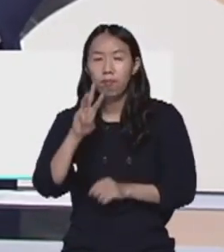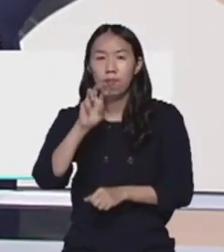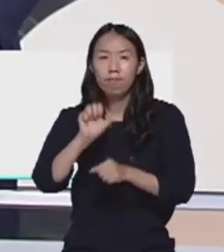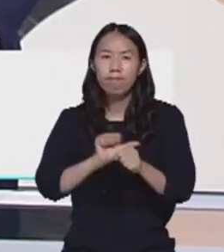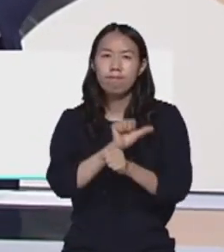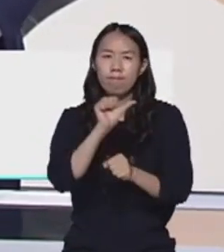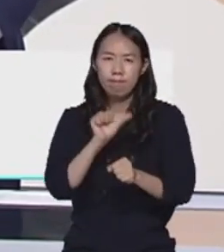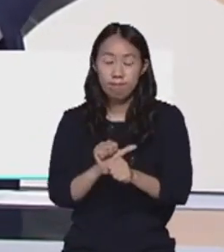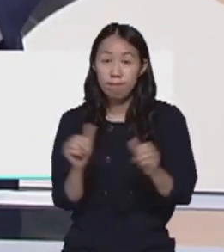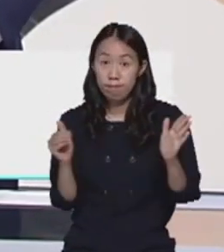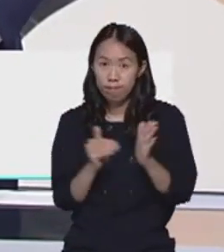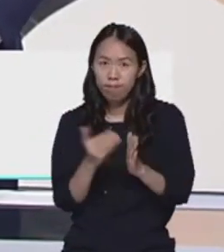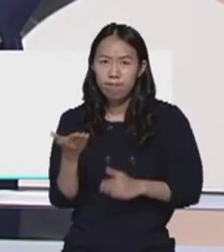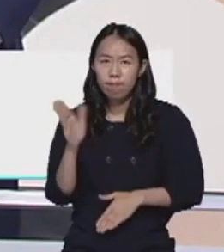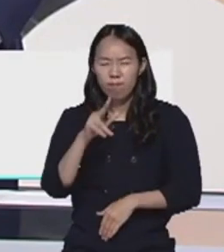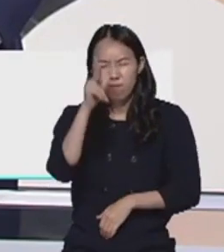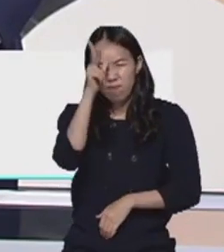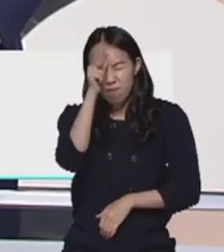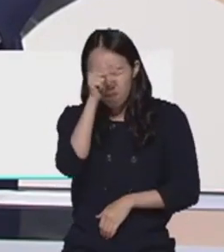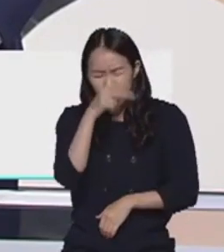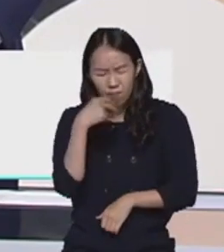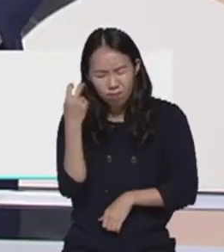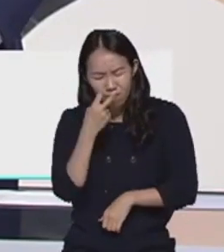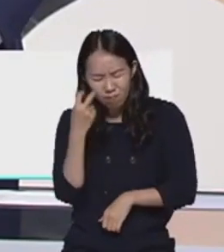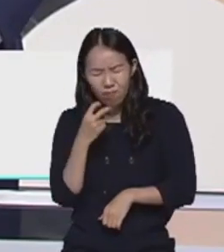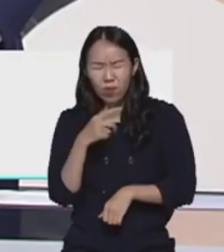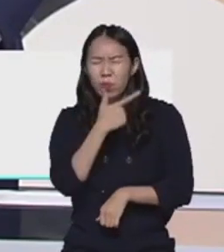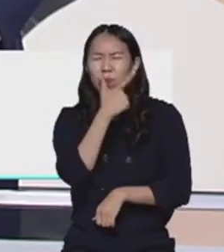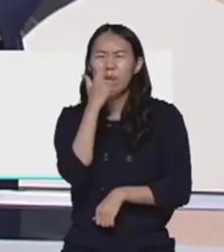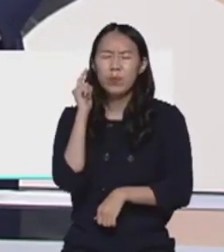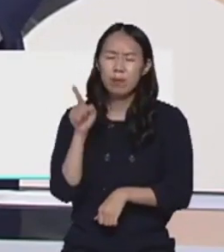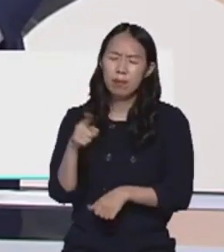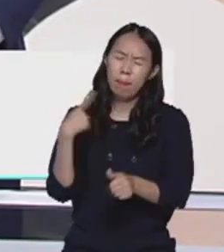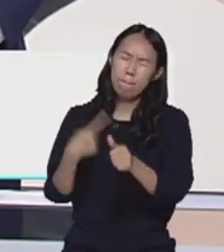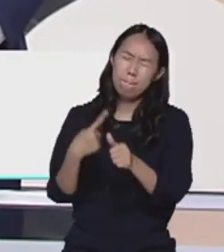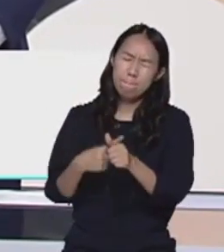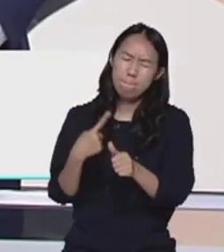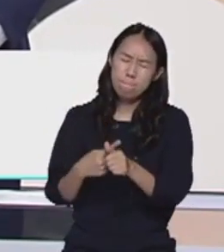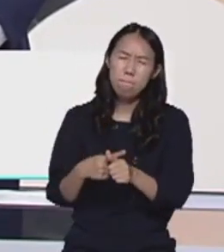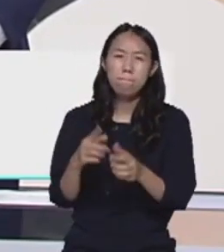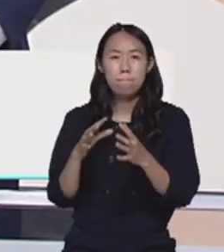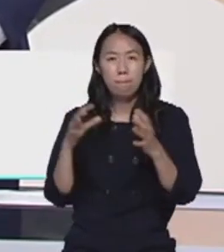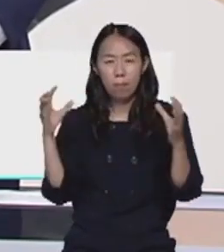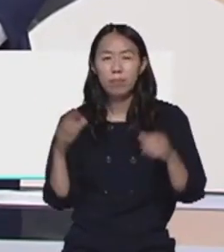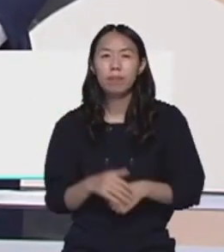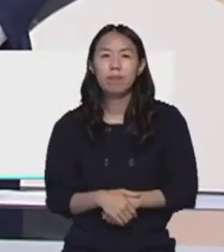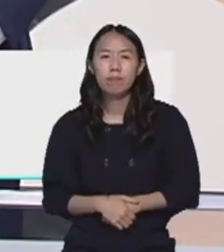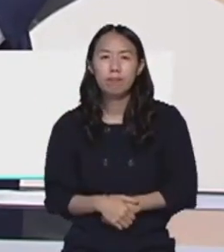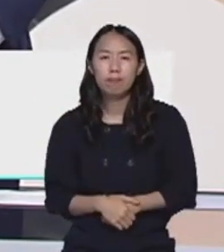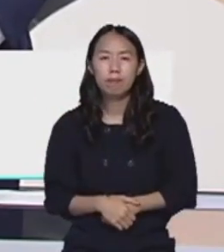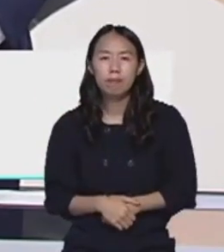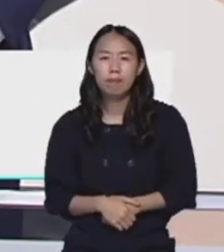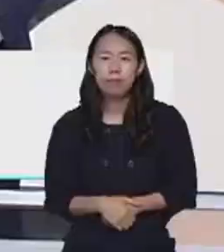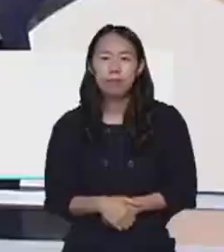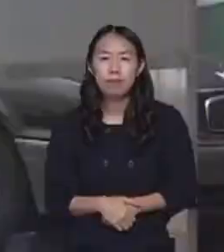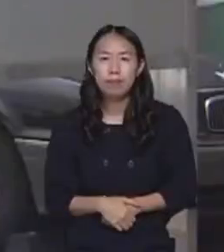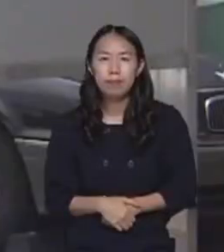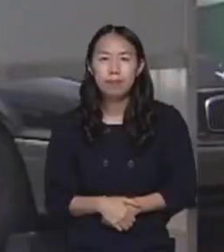만에 끝났지만 경찰의 부실한 피의자 관리 시스템에 대한 비판은 커지고 있습니다. 조윤정 기자입니다.